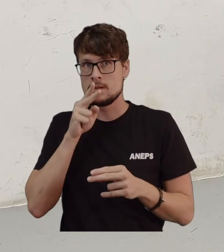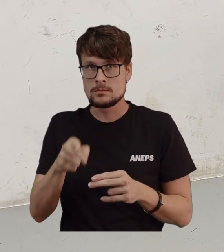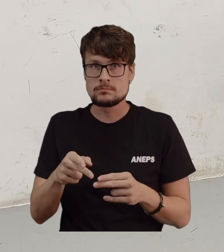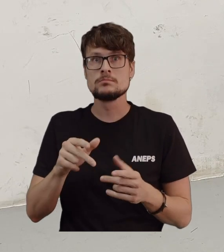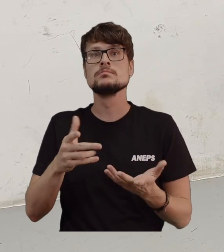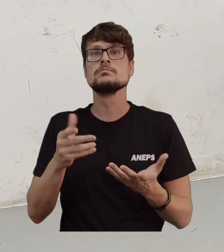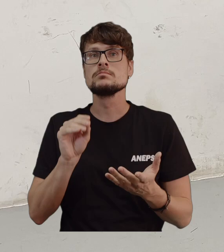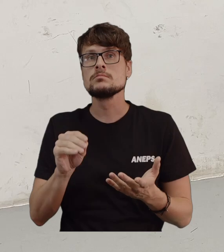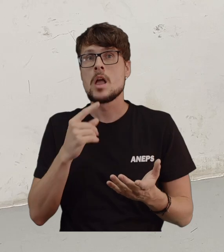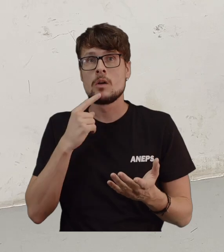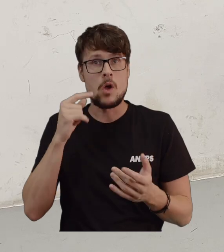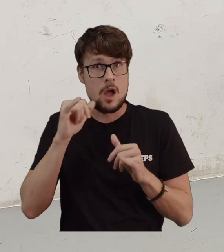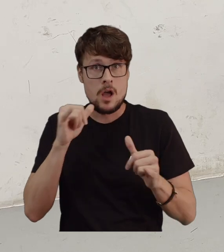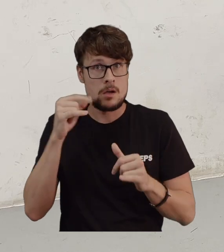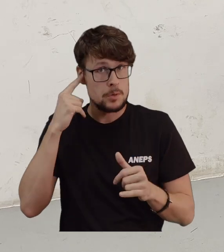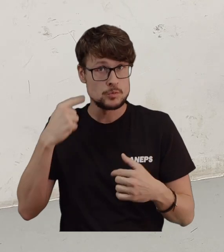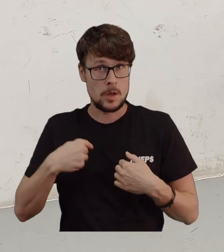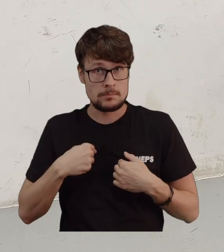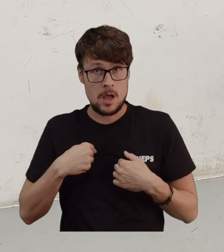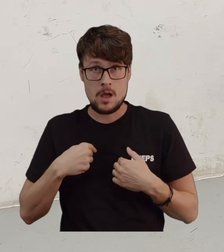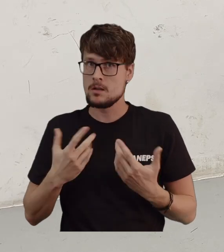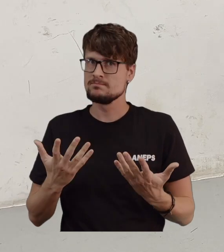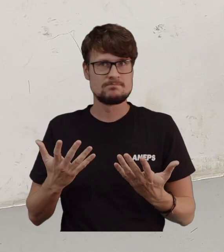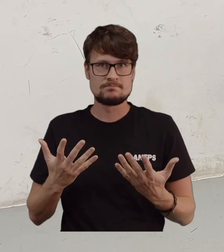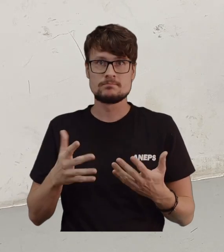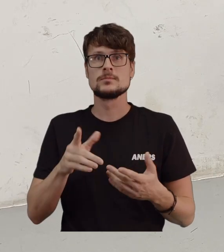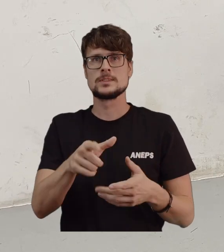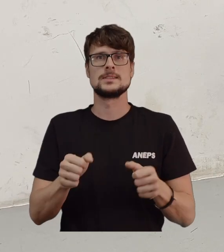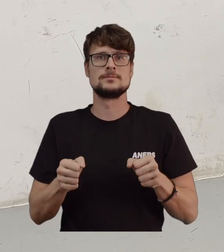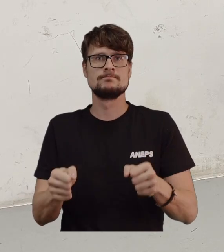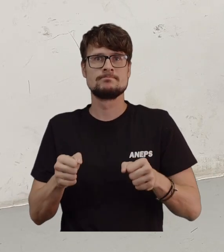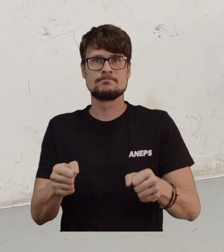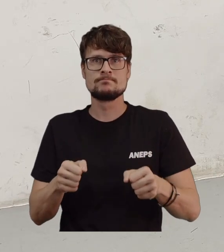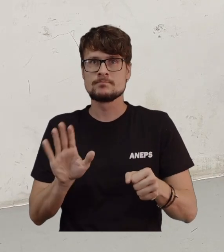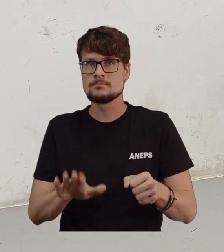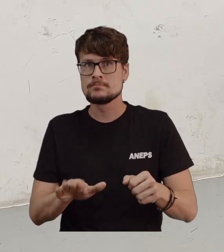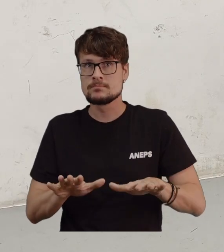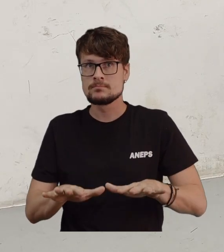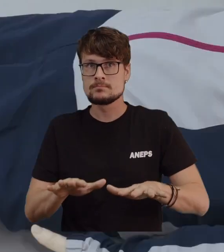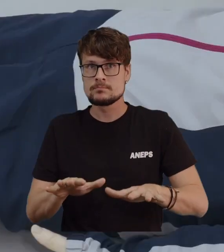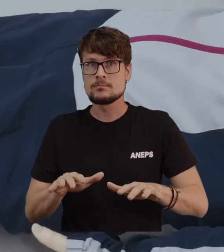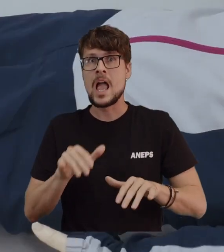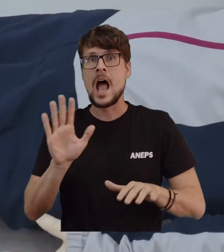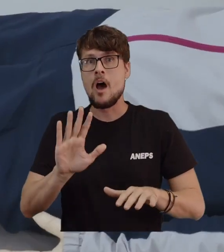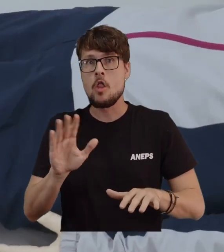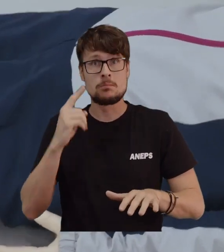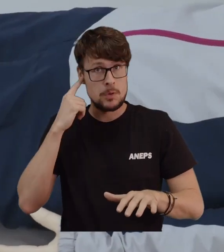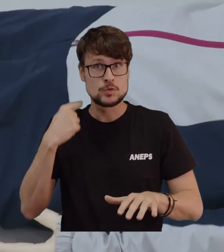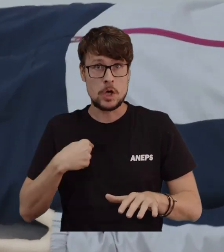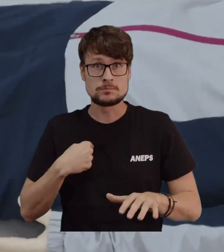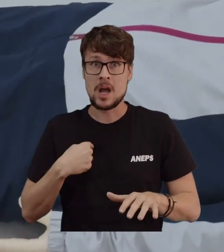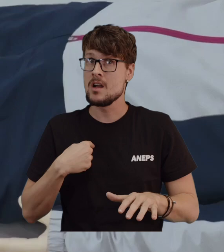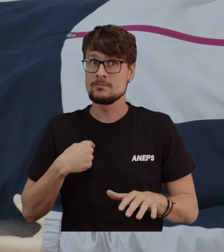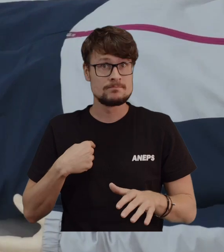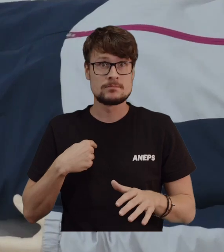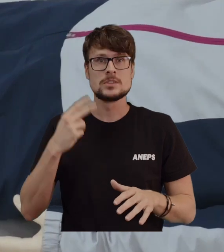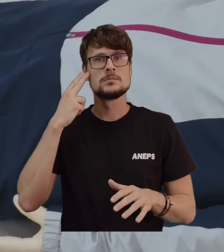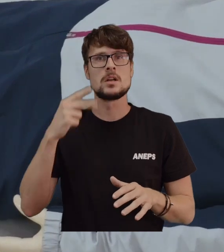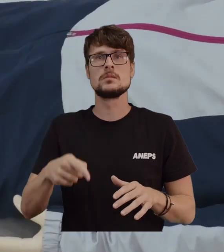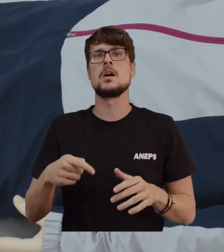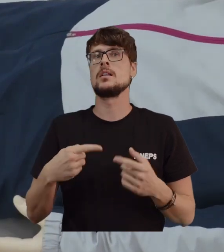ho osloviť. Haló, pane, počujete ma? Ak nereaguje, zatrasieme ním. Pane, počujete